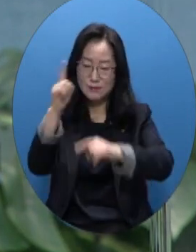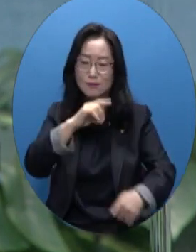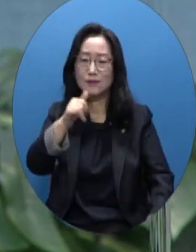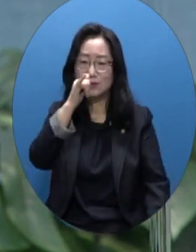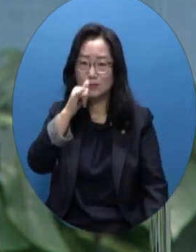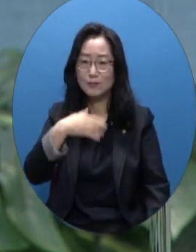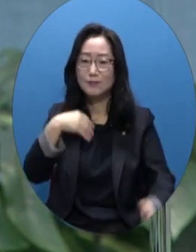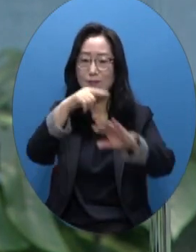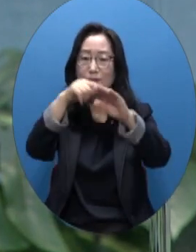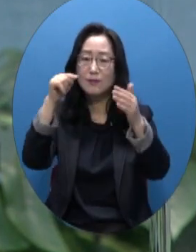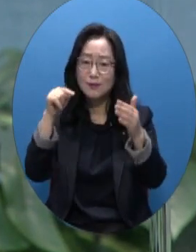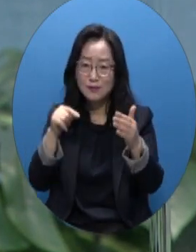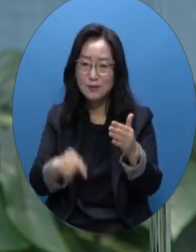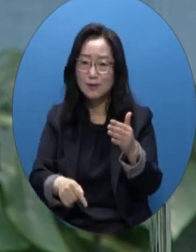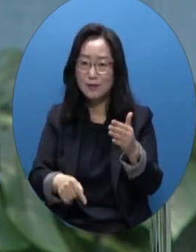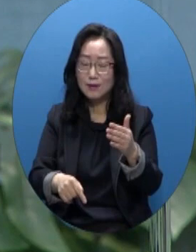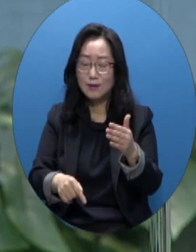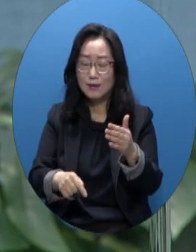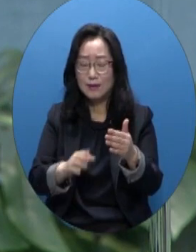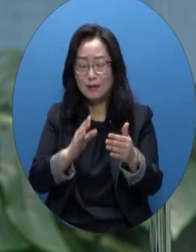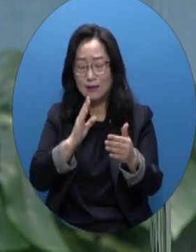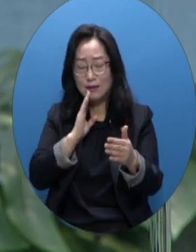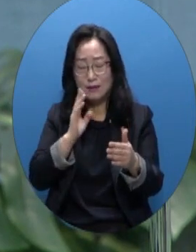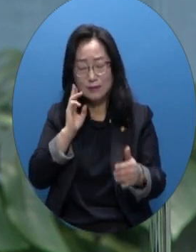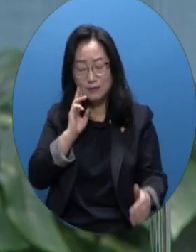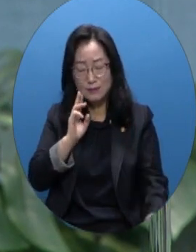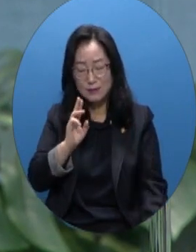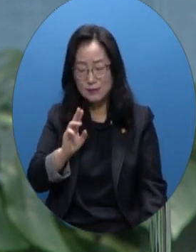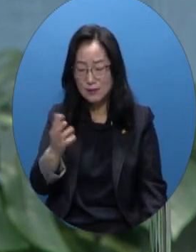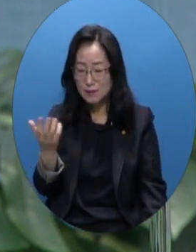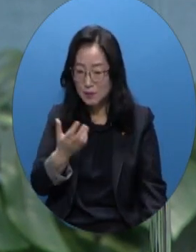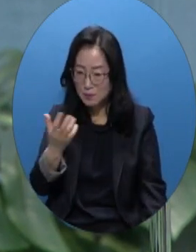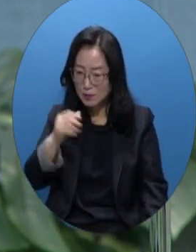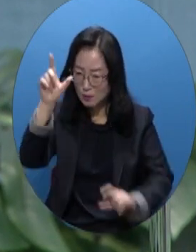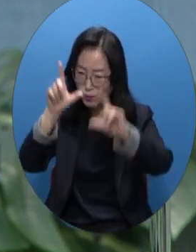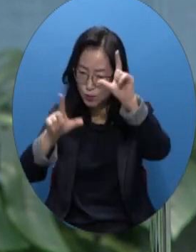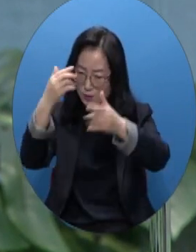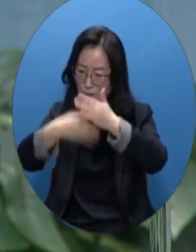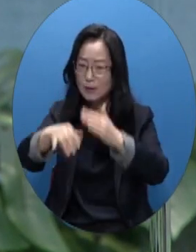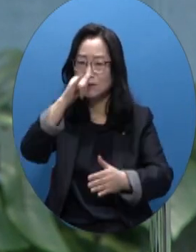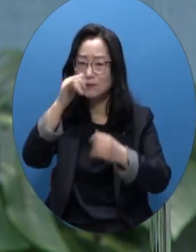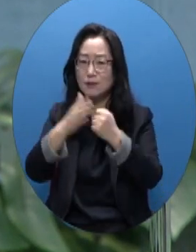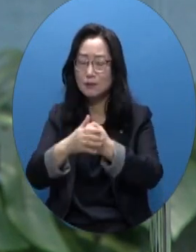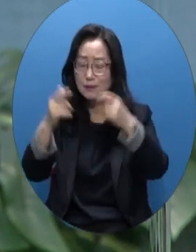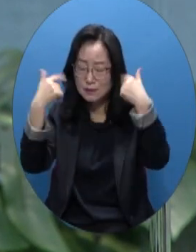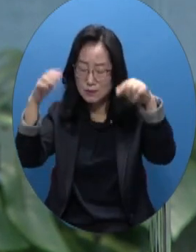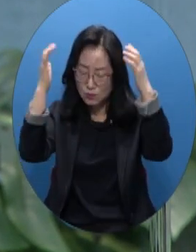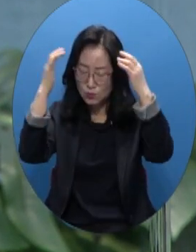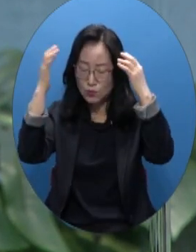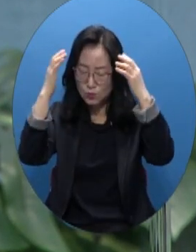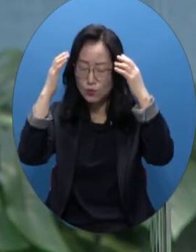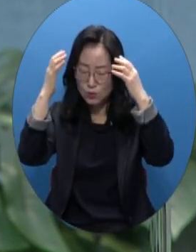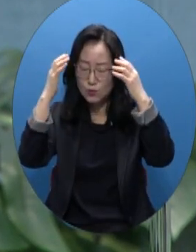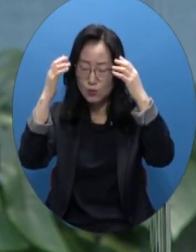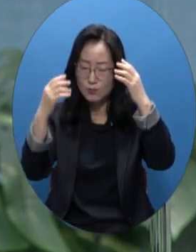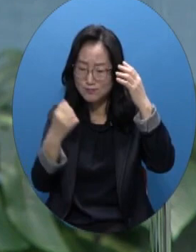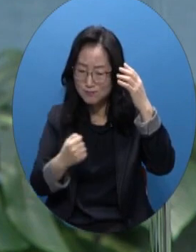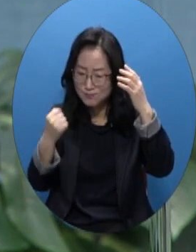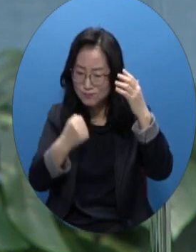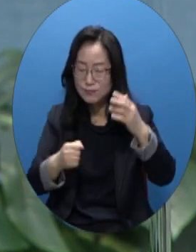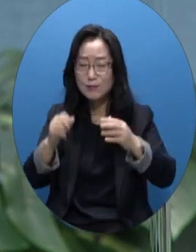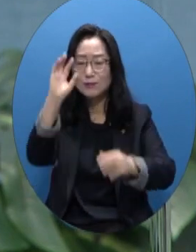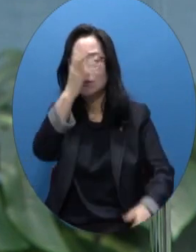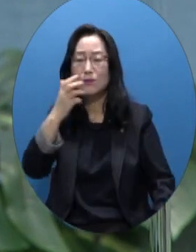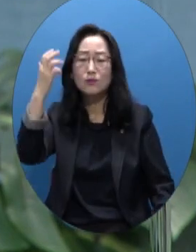내 마음속에 지울 수 없는 아픔의 흔적이 있어서 을 구도 카드 사고 있습니다 성년이 며